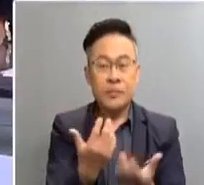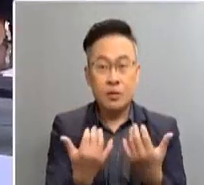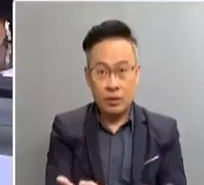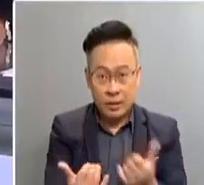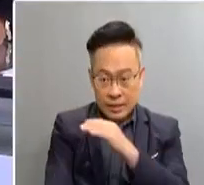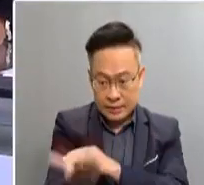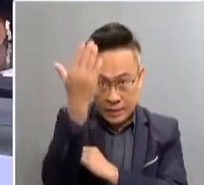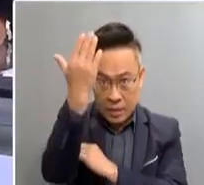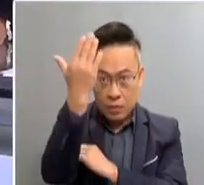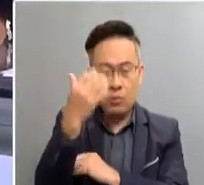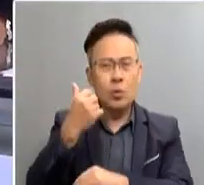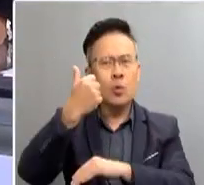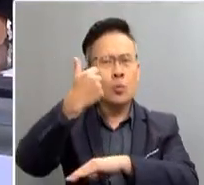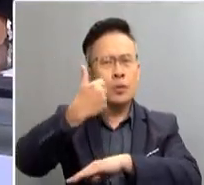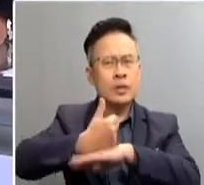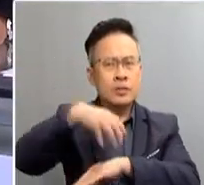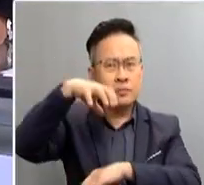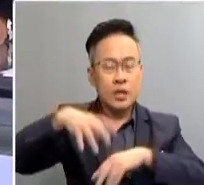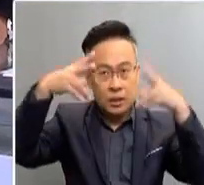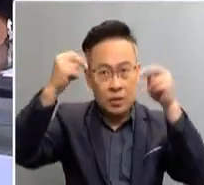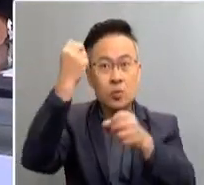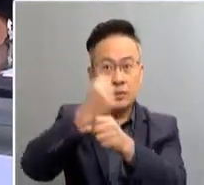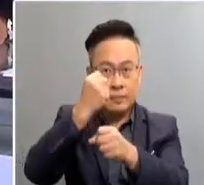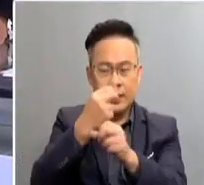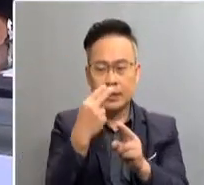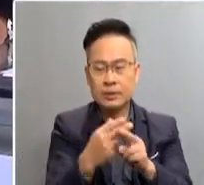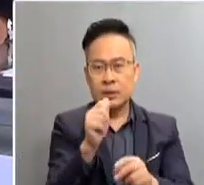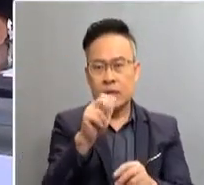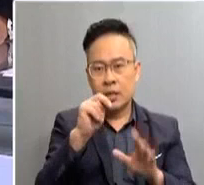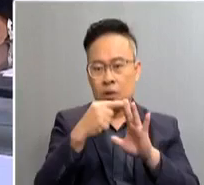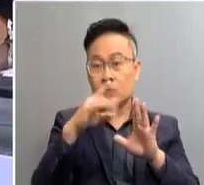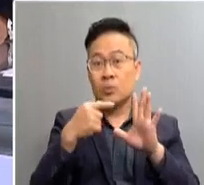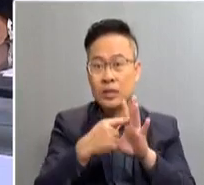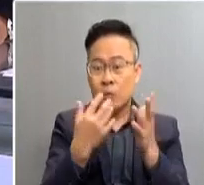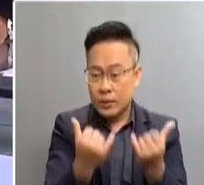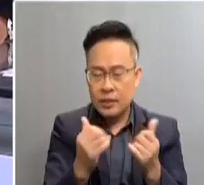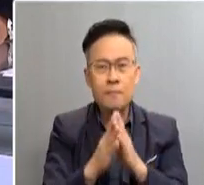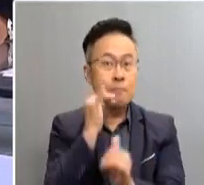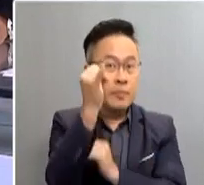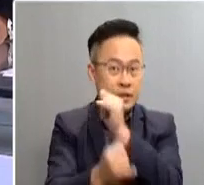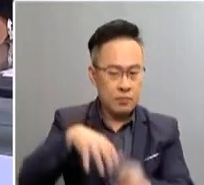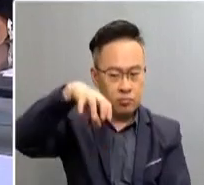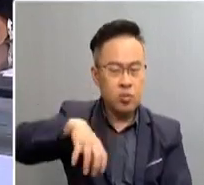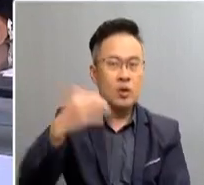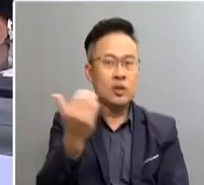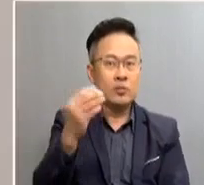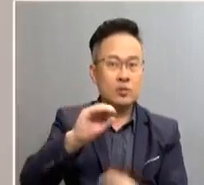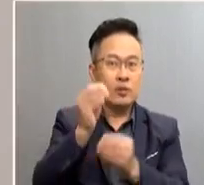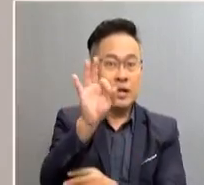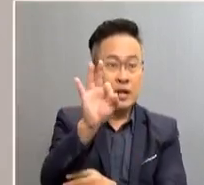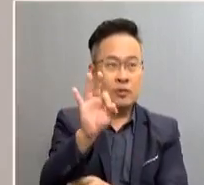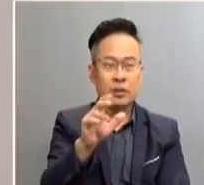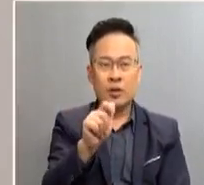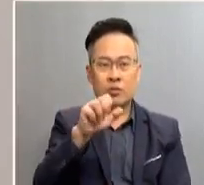ช่วงเช้าที่ผ่านมานะครับทางรัฐมนตรีประจำสำนักนายกรัฐมนตรีคุณอนุชานาคาสัยนะครับก็วันนี้เดินทางมาเยี่ยมชมการดำเนินงานของอสม